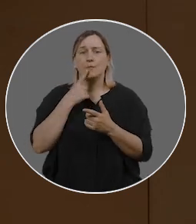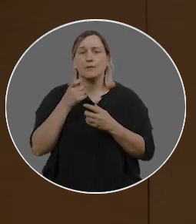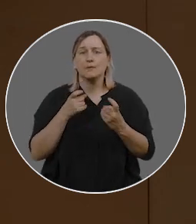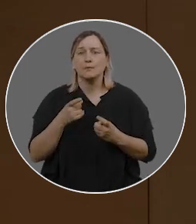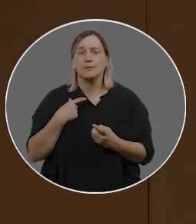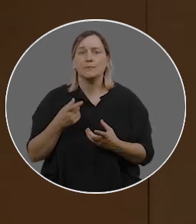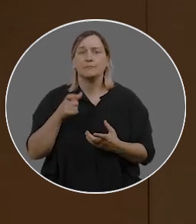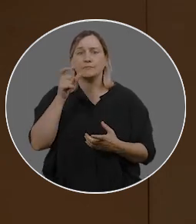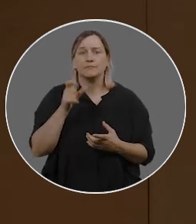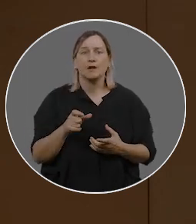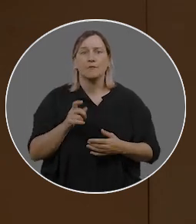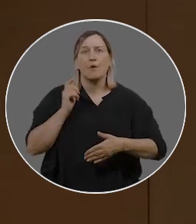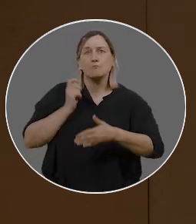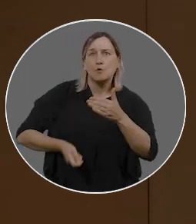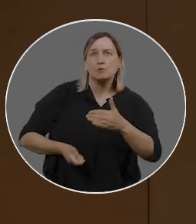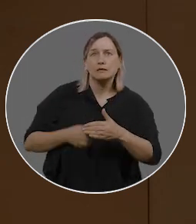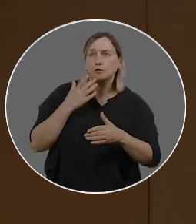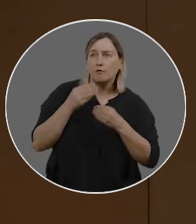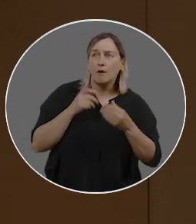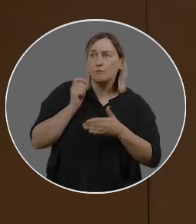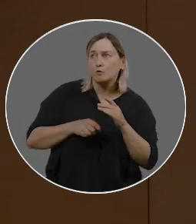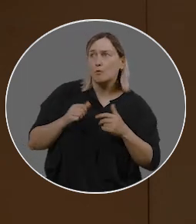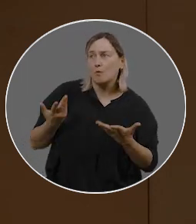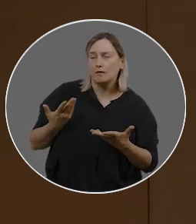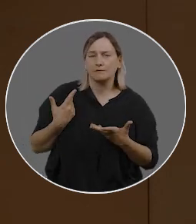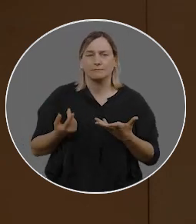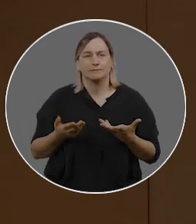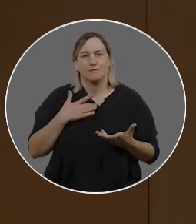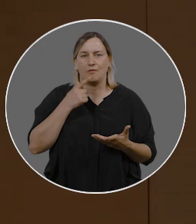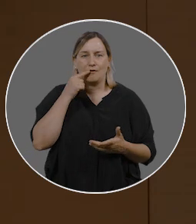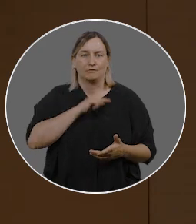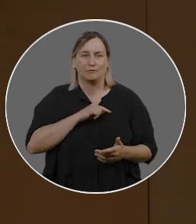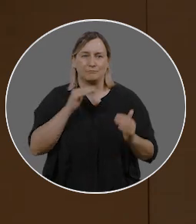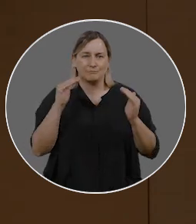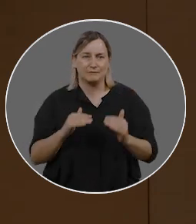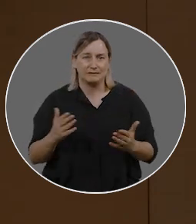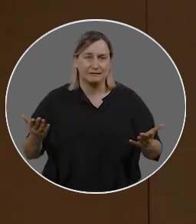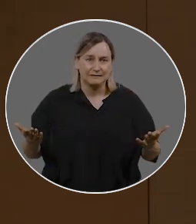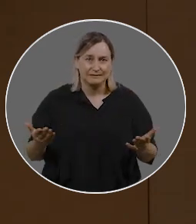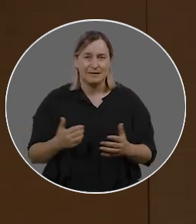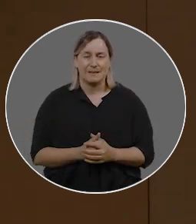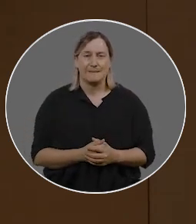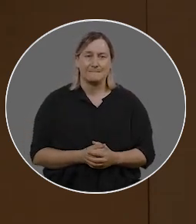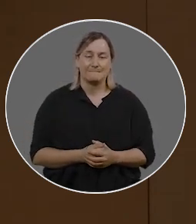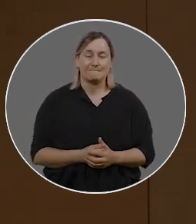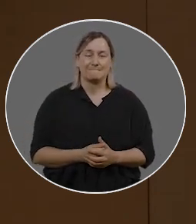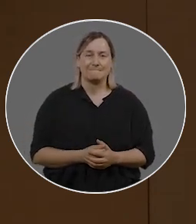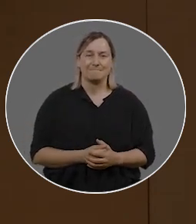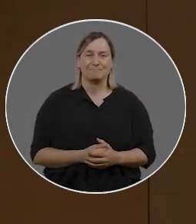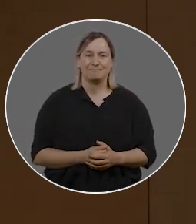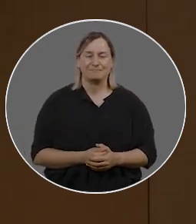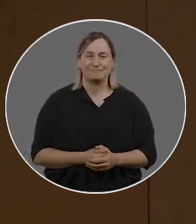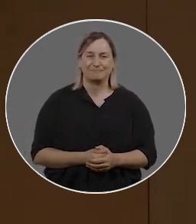quina multa em posaran si no ho faig. Clar, això seria no estar gaire conscienciat, més aviat.